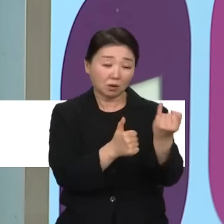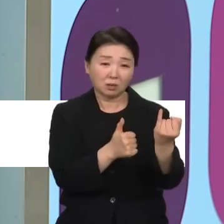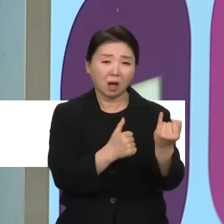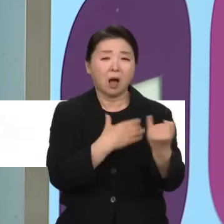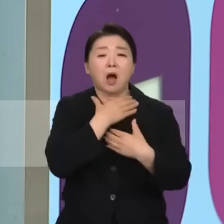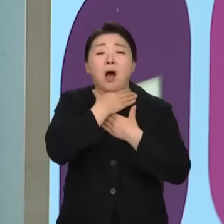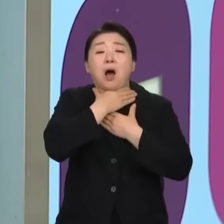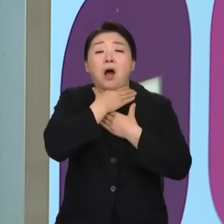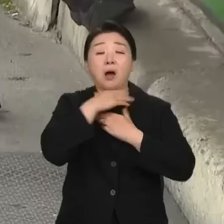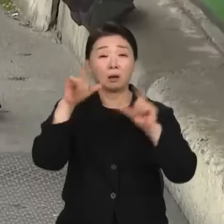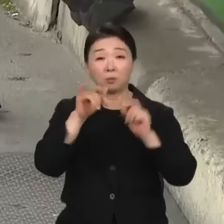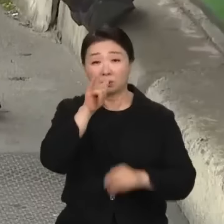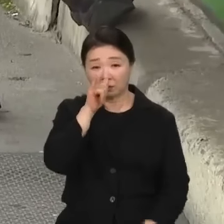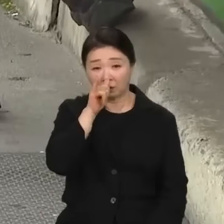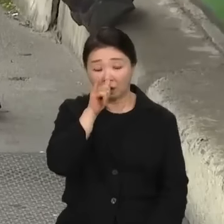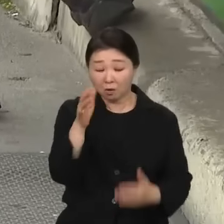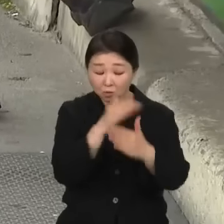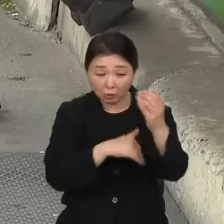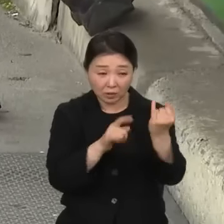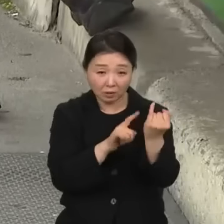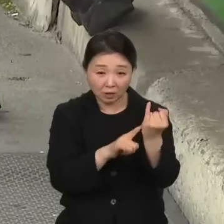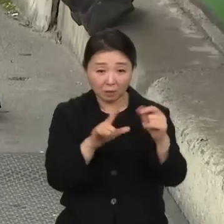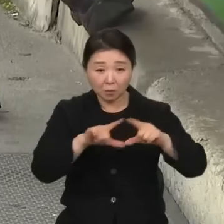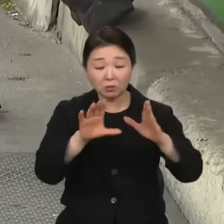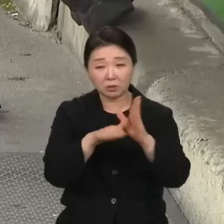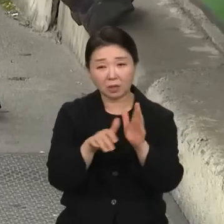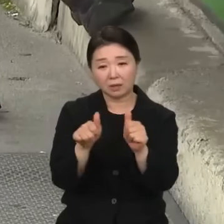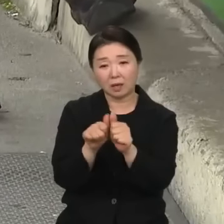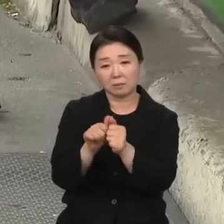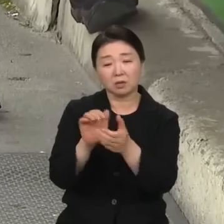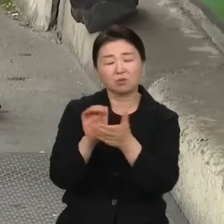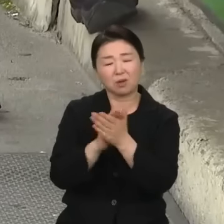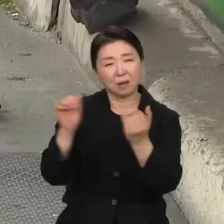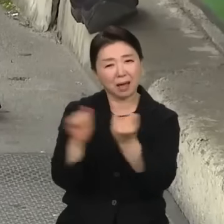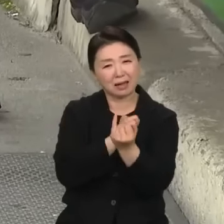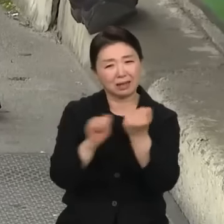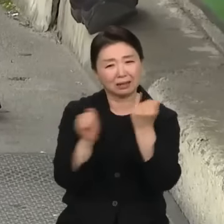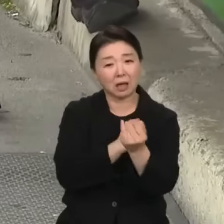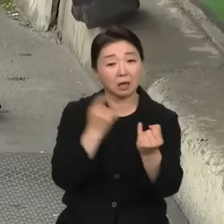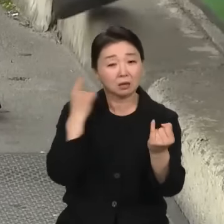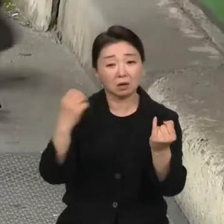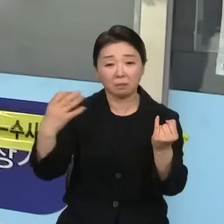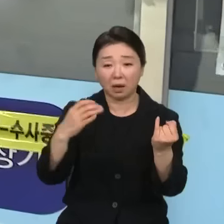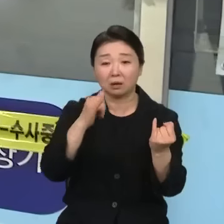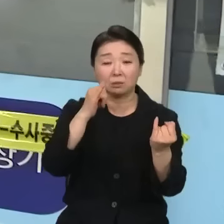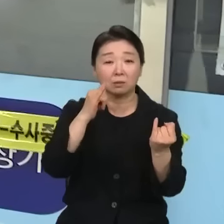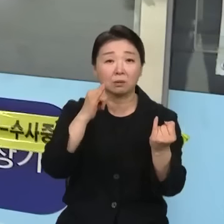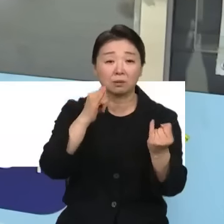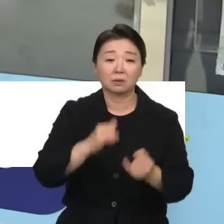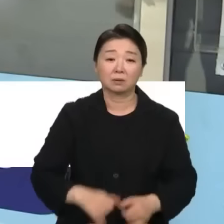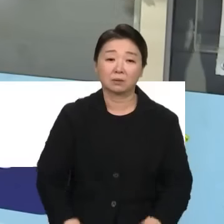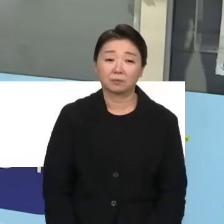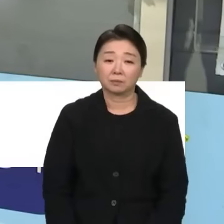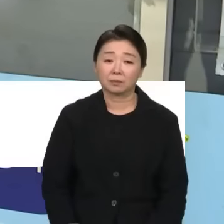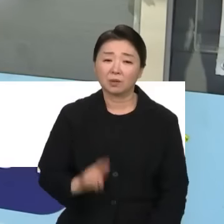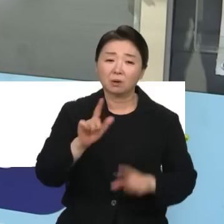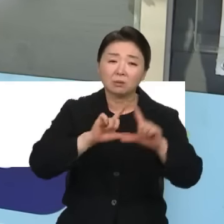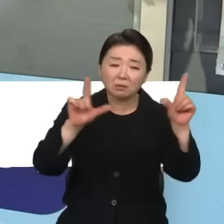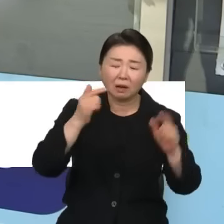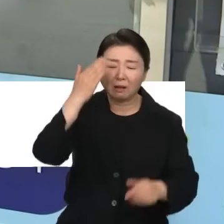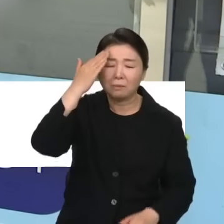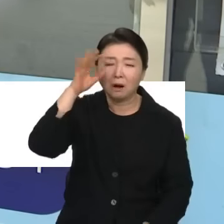발견됐습니다. 주변에서는 이 여성이 평소 남자친구에게 맞았다는 이야기를 했습니다. 어떤 날은 이렇게 막 멍이 들어서,